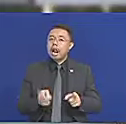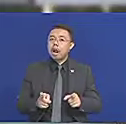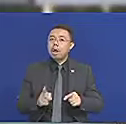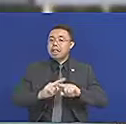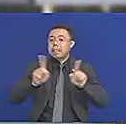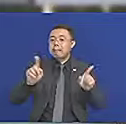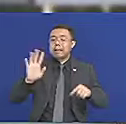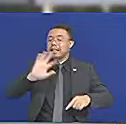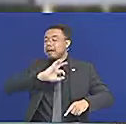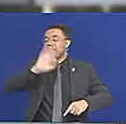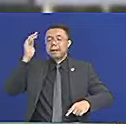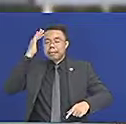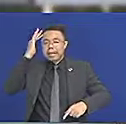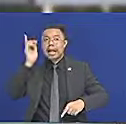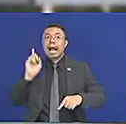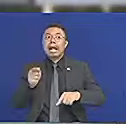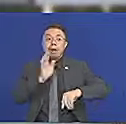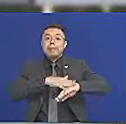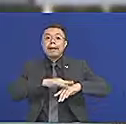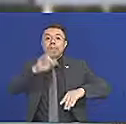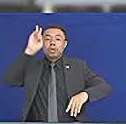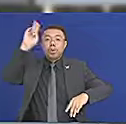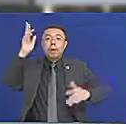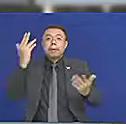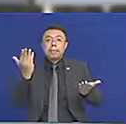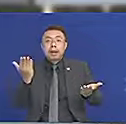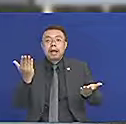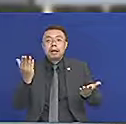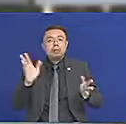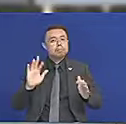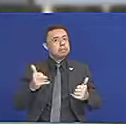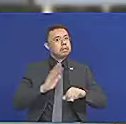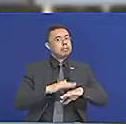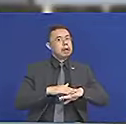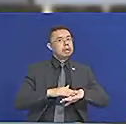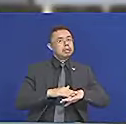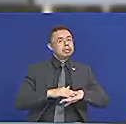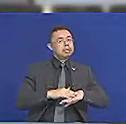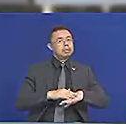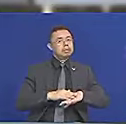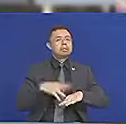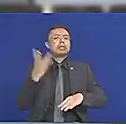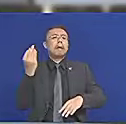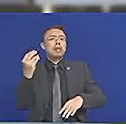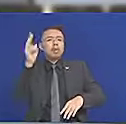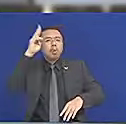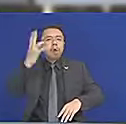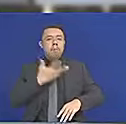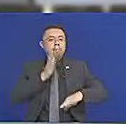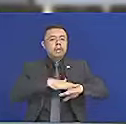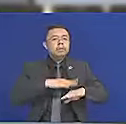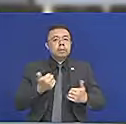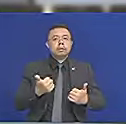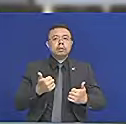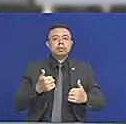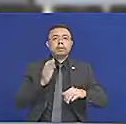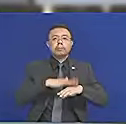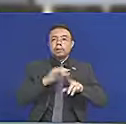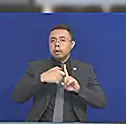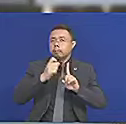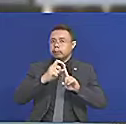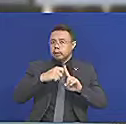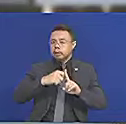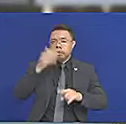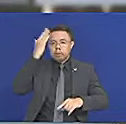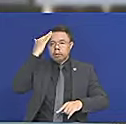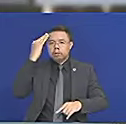Tapi enggak mikir kalau dipanggil Tuhan gimana? Padahal bisa dipanggil setiap saat. Dipanggil KPK bisa tahu,